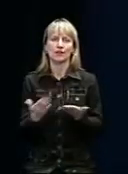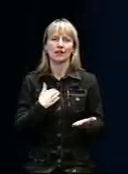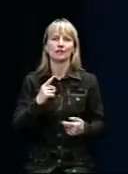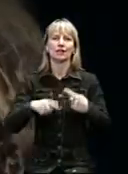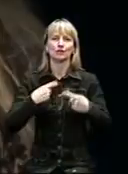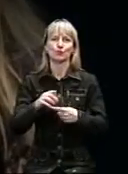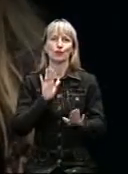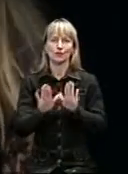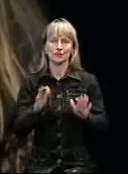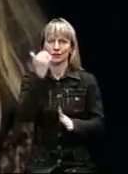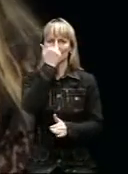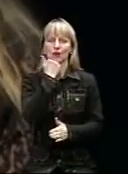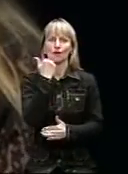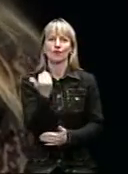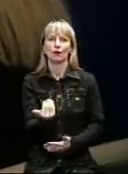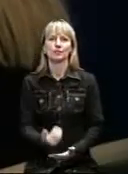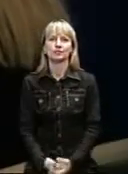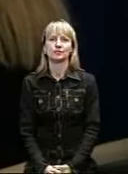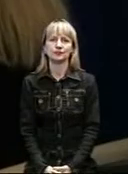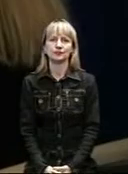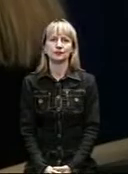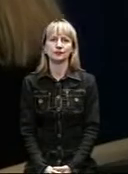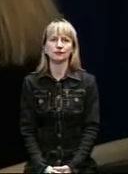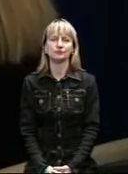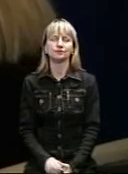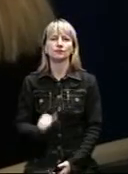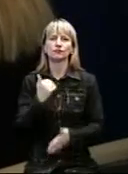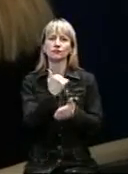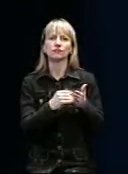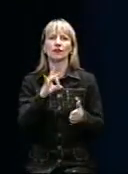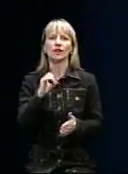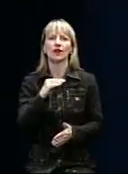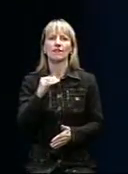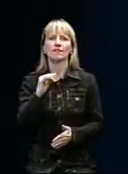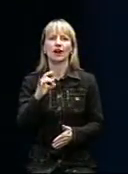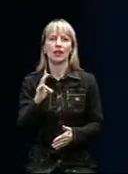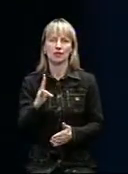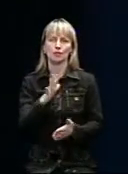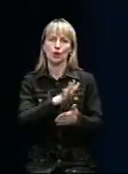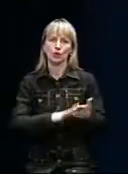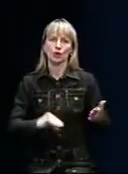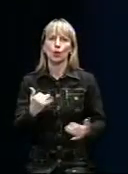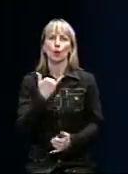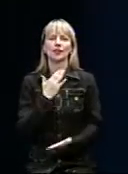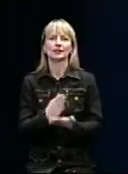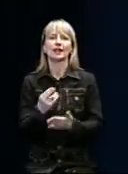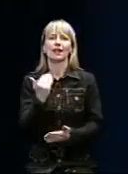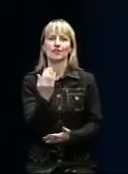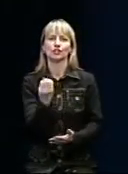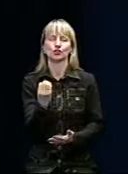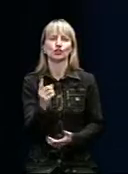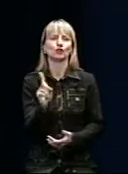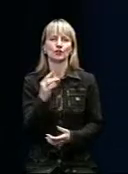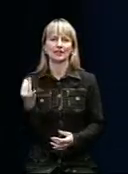наступну. А вже ж, дякую. Дякую вам. Ну, а програма «Рефрен» продовжується, і у нас є для вас іще